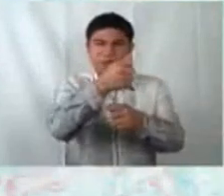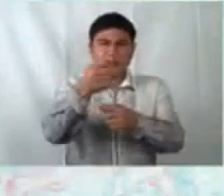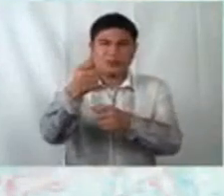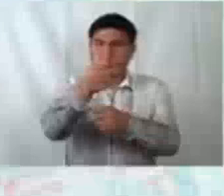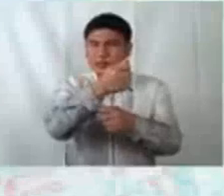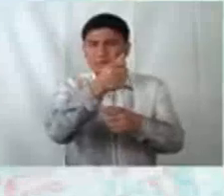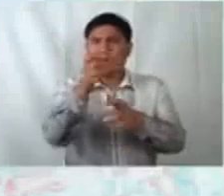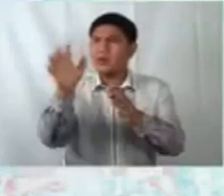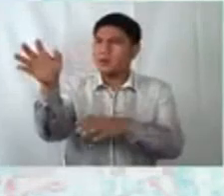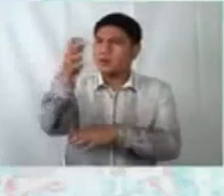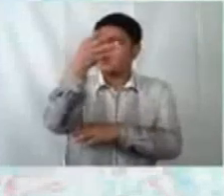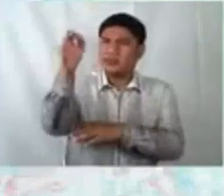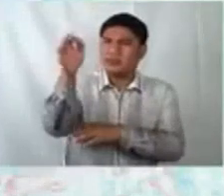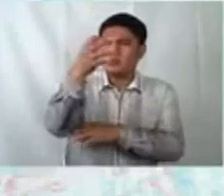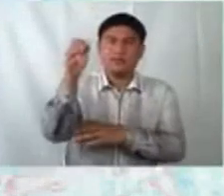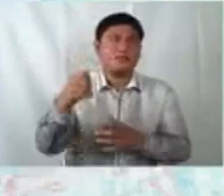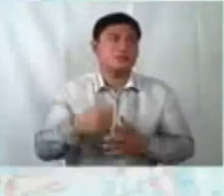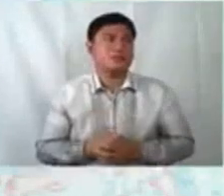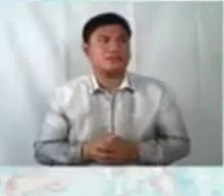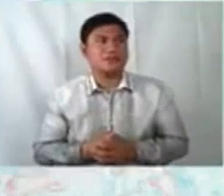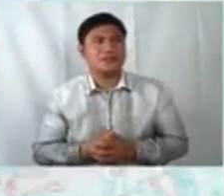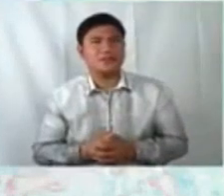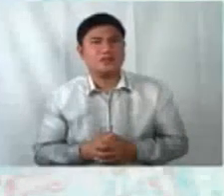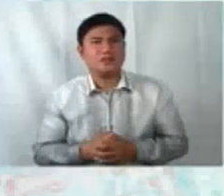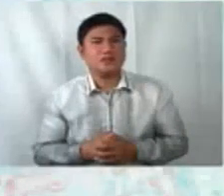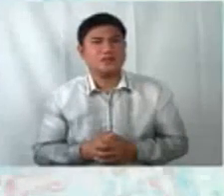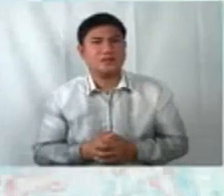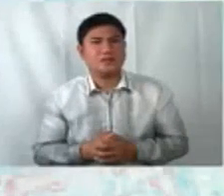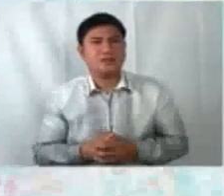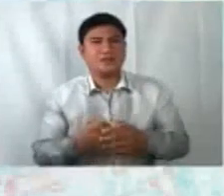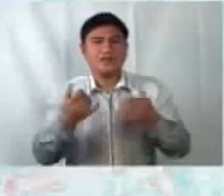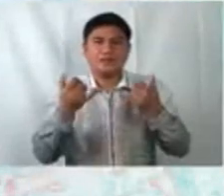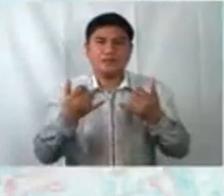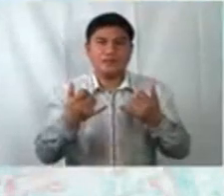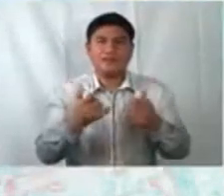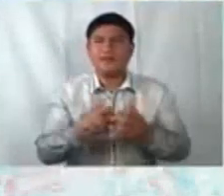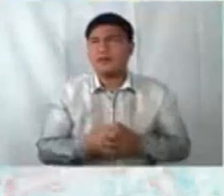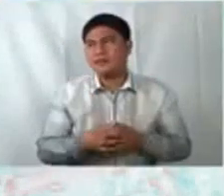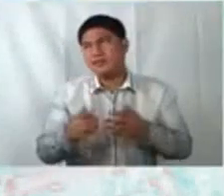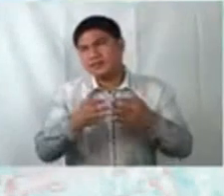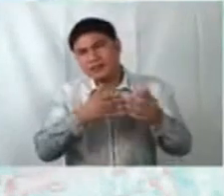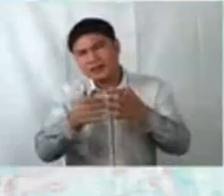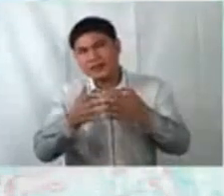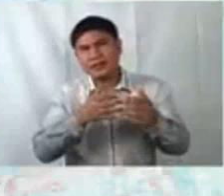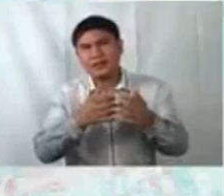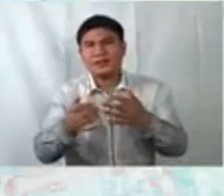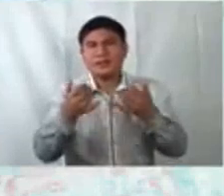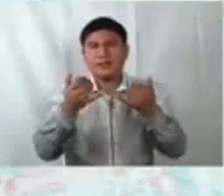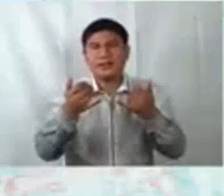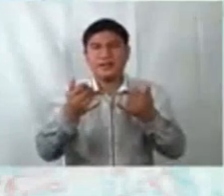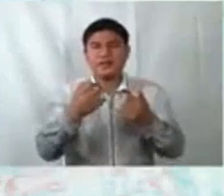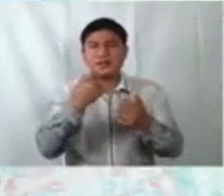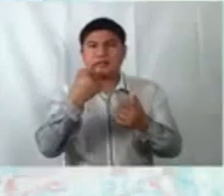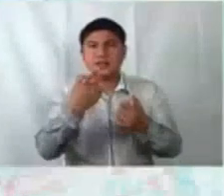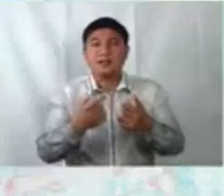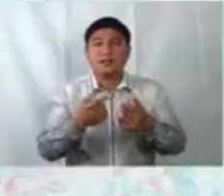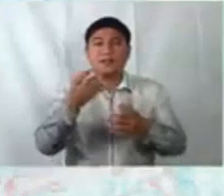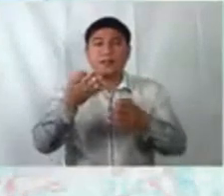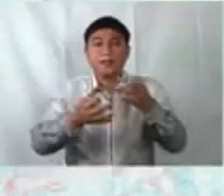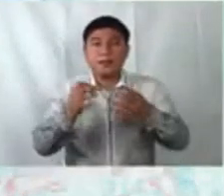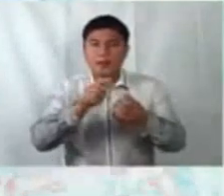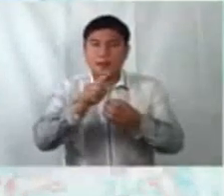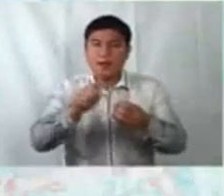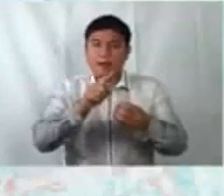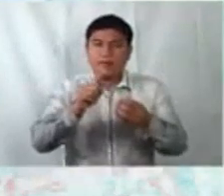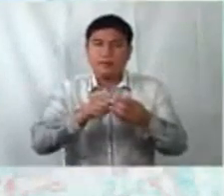no? Oh? Di natin alam yun. Anyway, Ito lang yung sinasabi ko sa inyo. Pag ganyan mga trivial na yan,